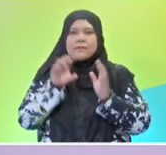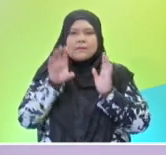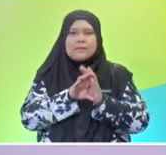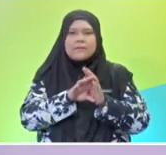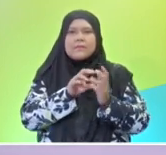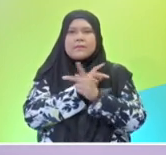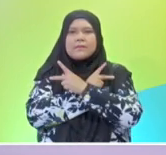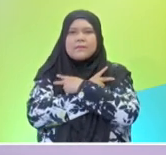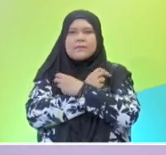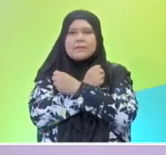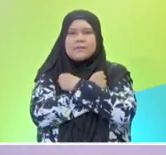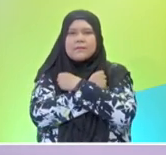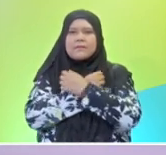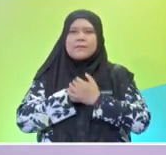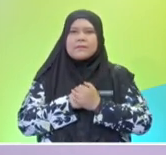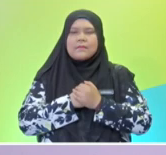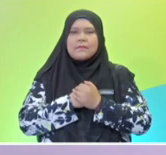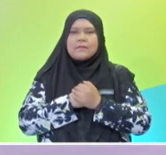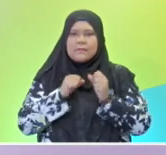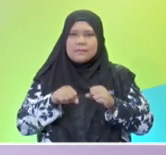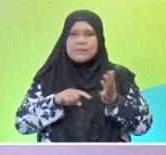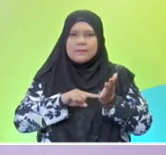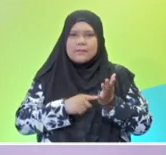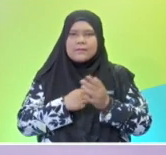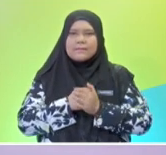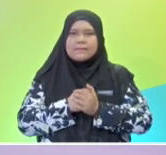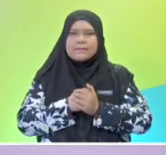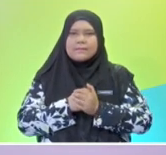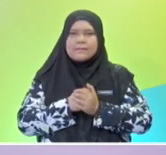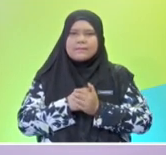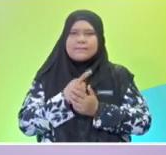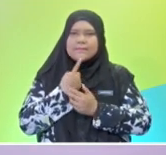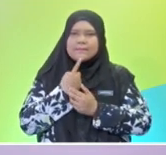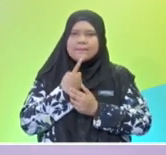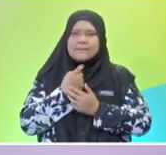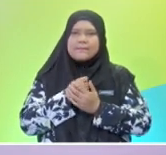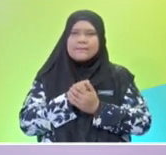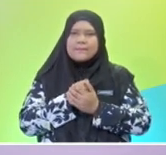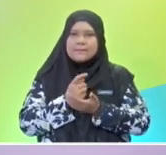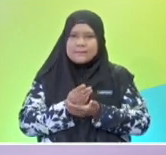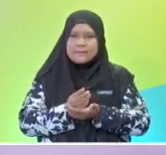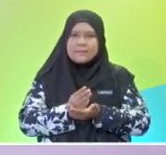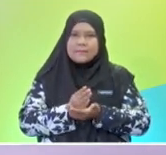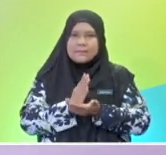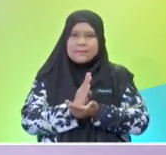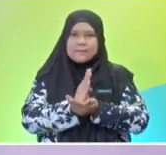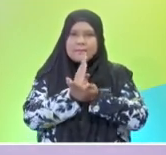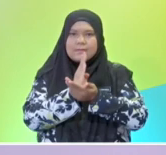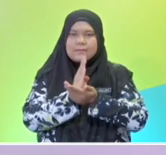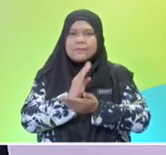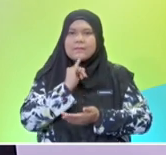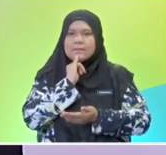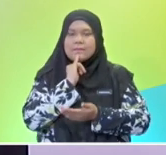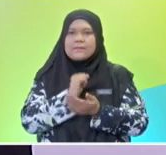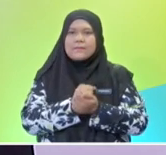ni. Boleh kita mula, cikgu? Boleh. Baik. Membantu ibu. Okey,